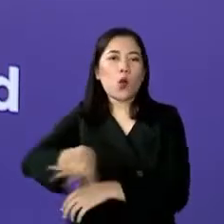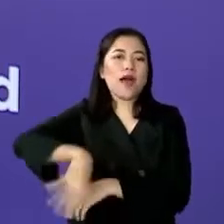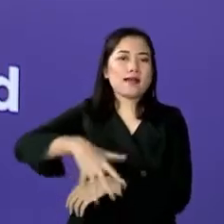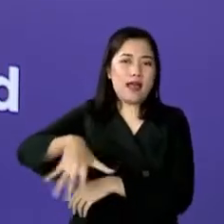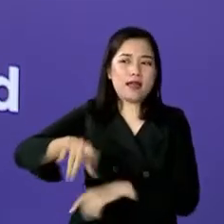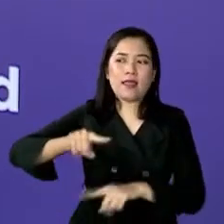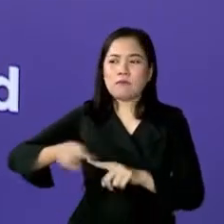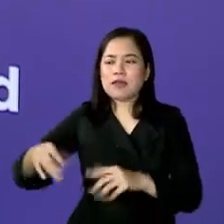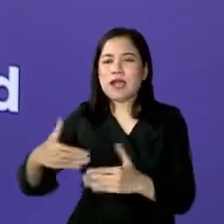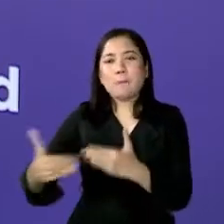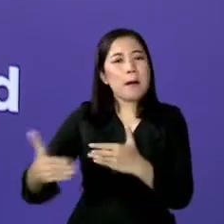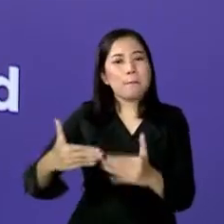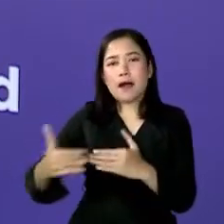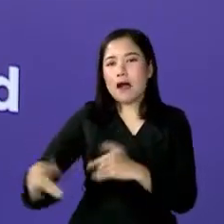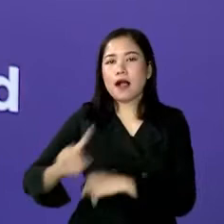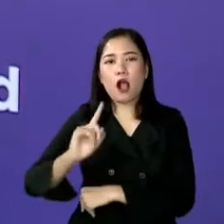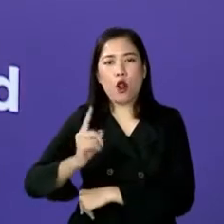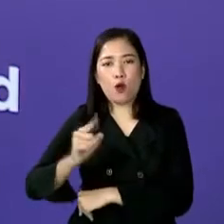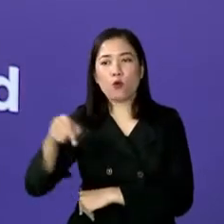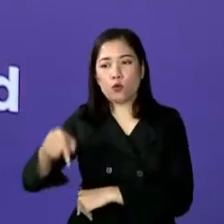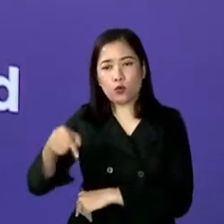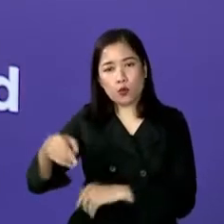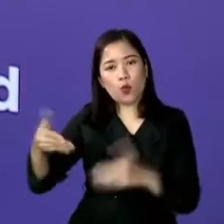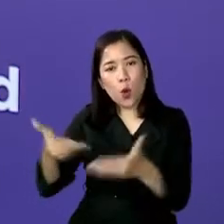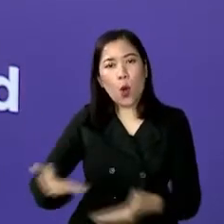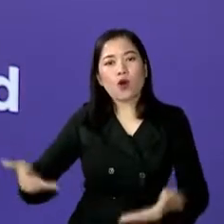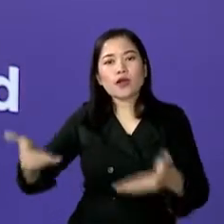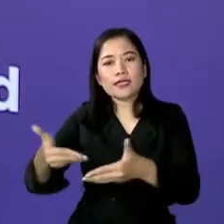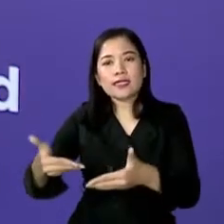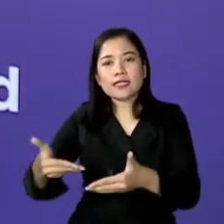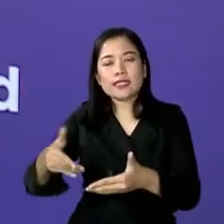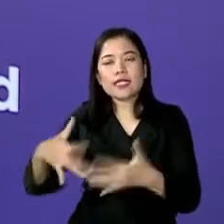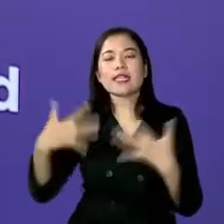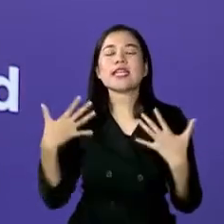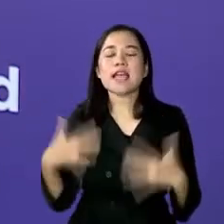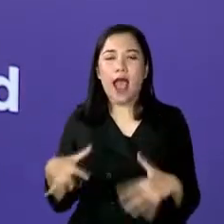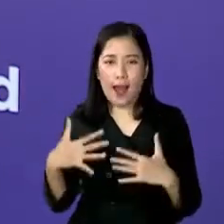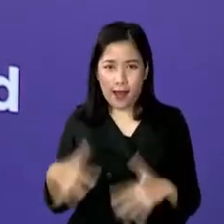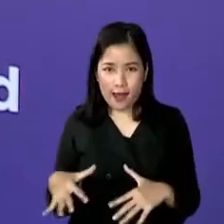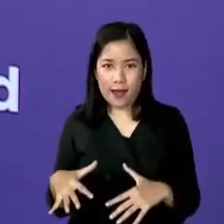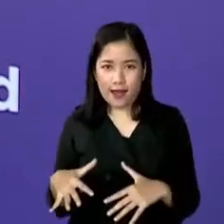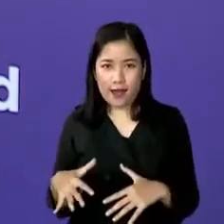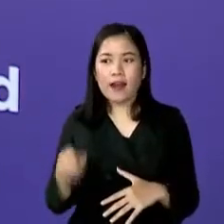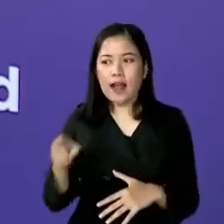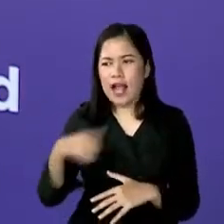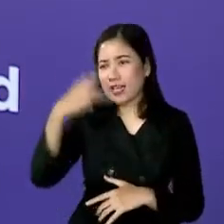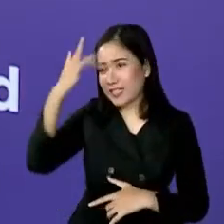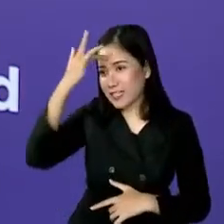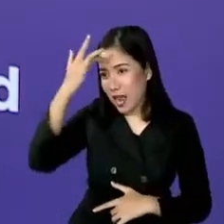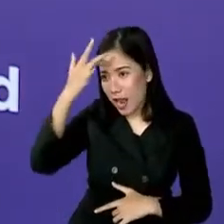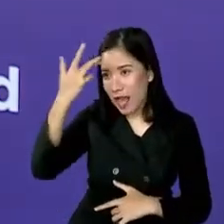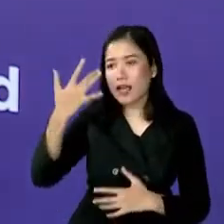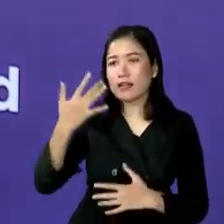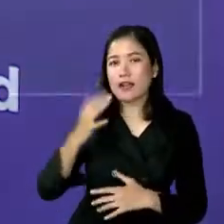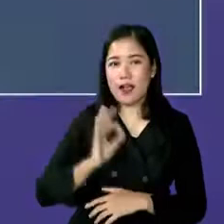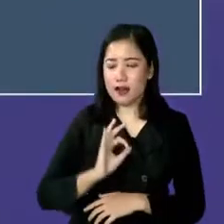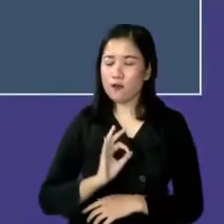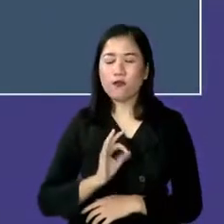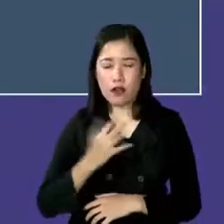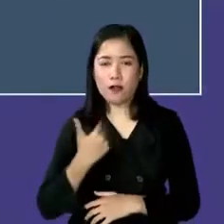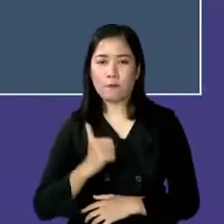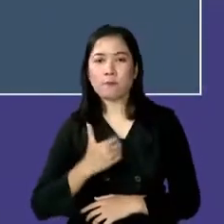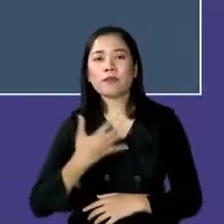masalah sepanjang dia dalam kondisi yang ringan dan bahkan tanpa gejala supaya